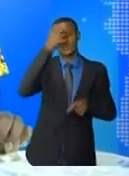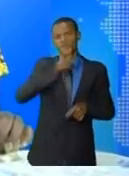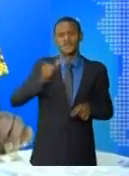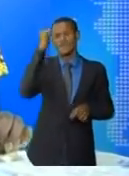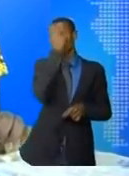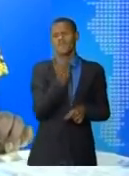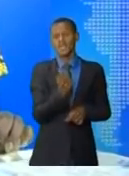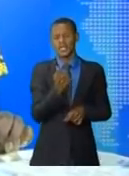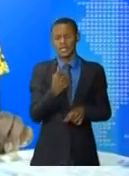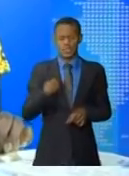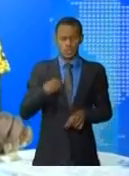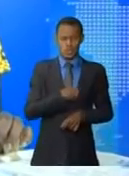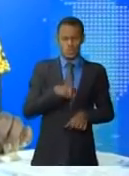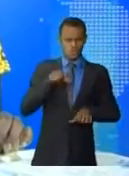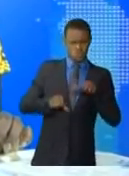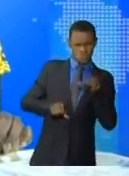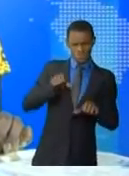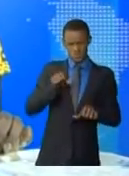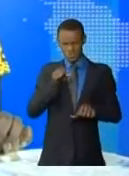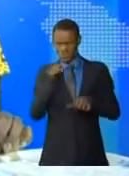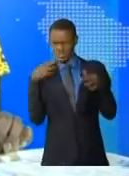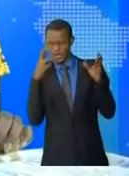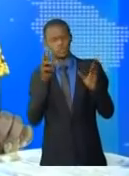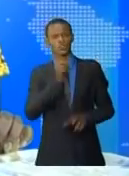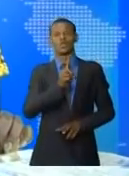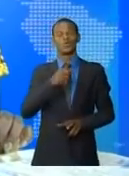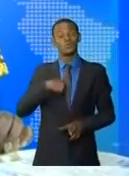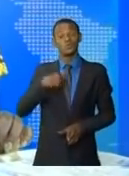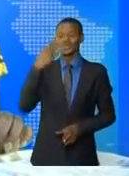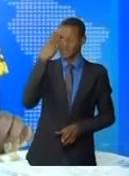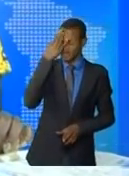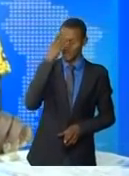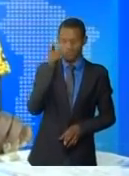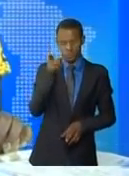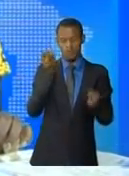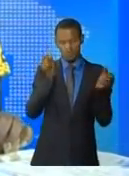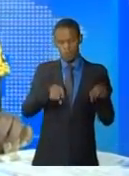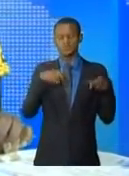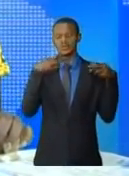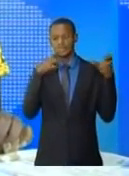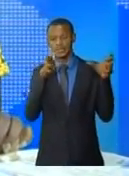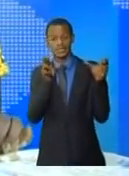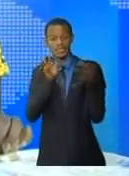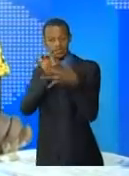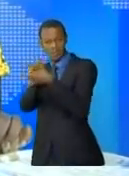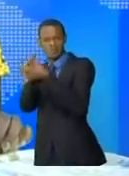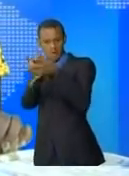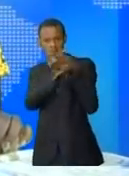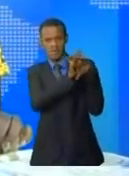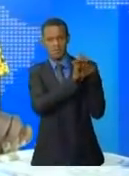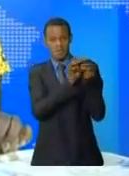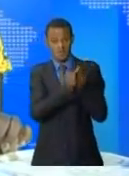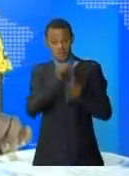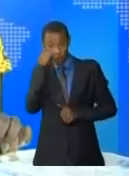que vous réussirez, en communion avec vos pères, à poser les jalons d'une union africaine au service du